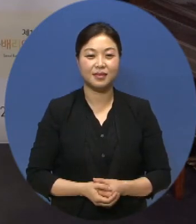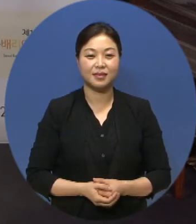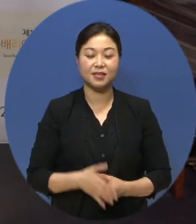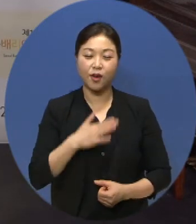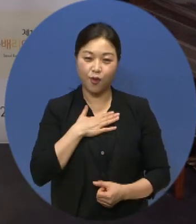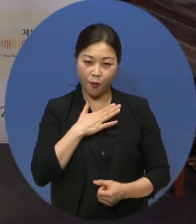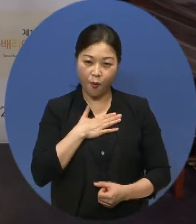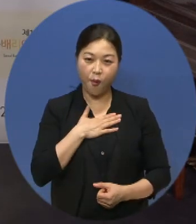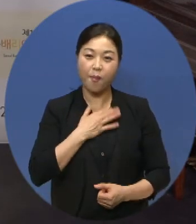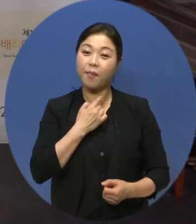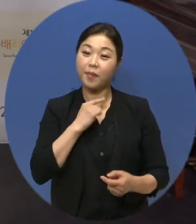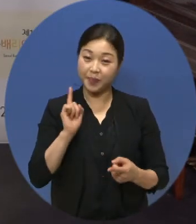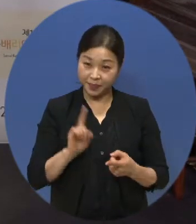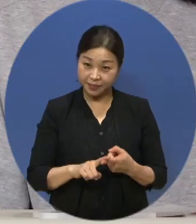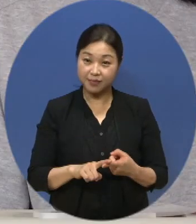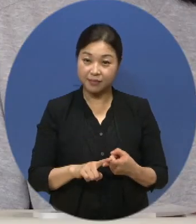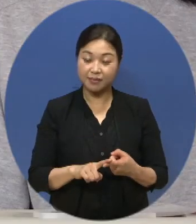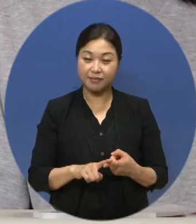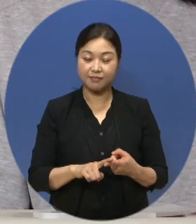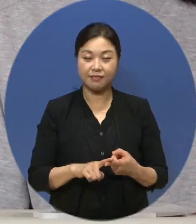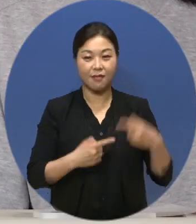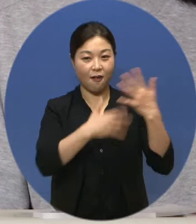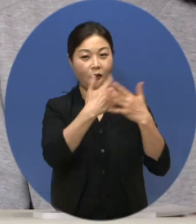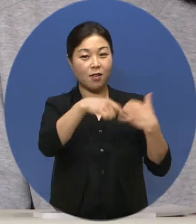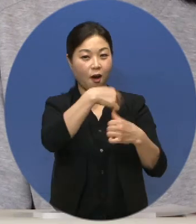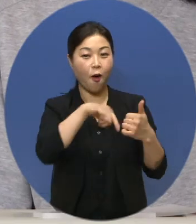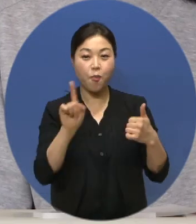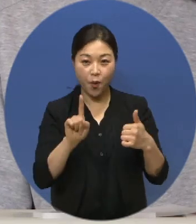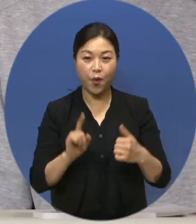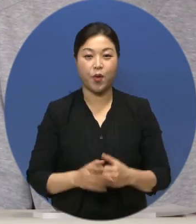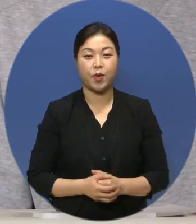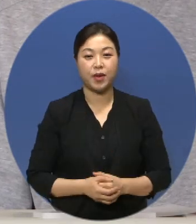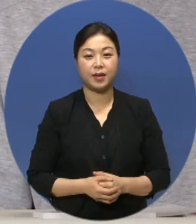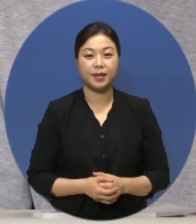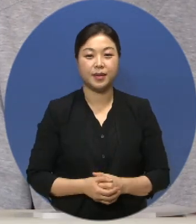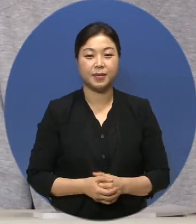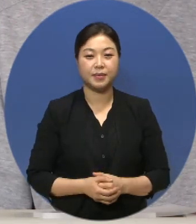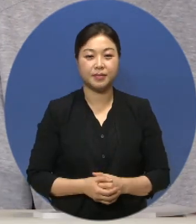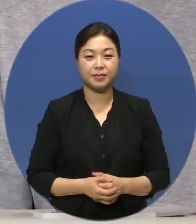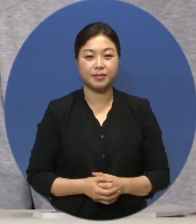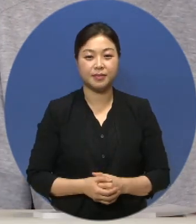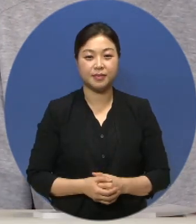저도 그 장면을 꼽자면